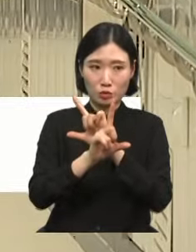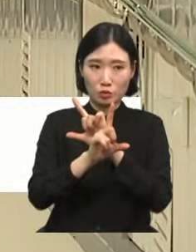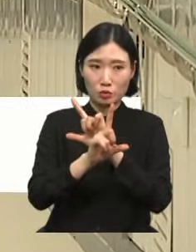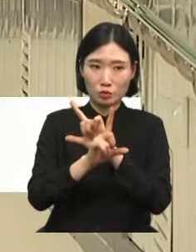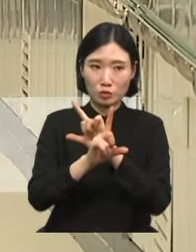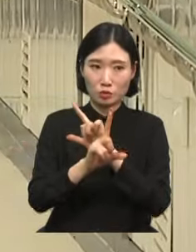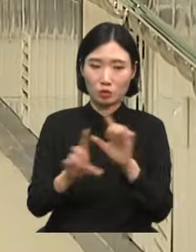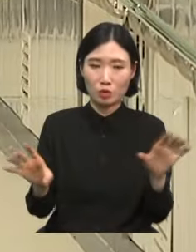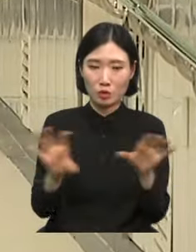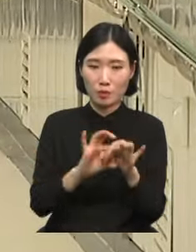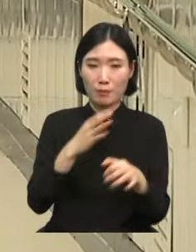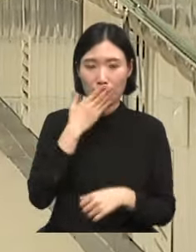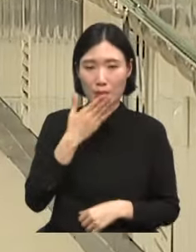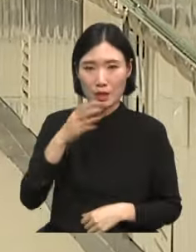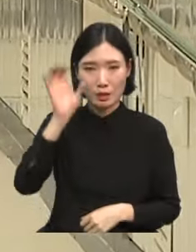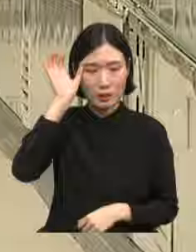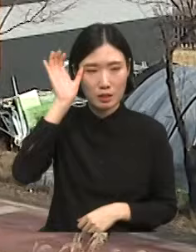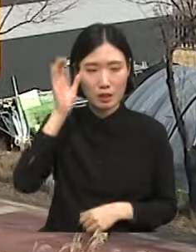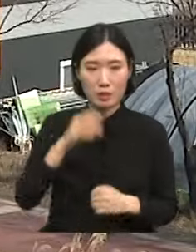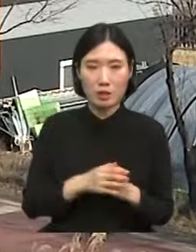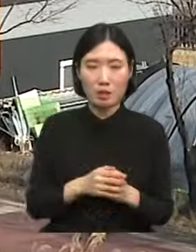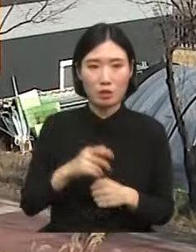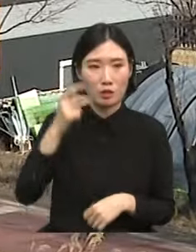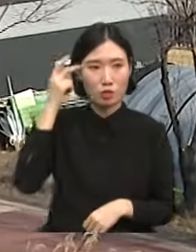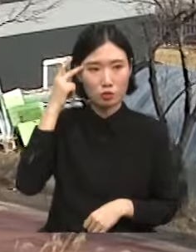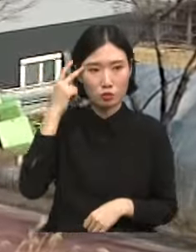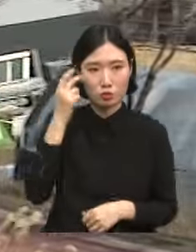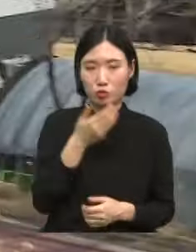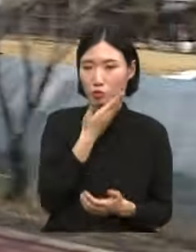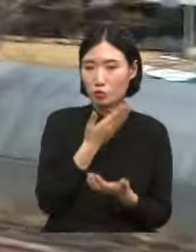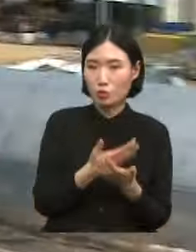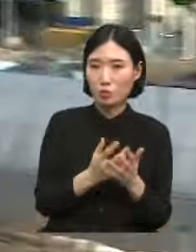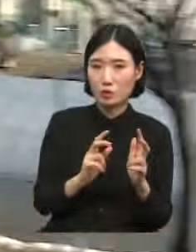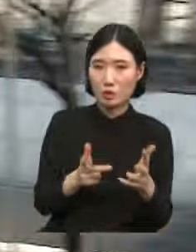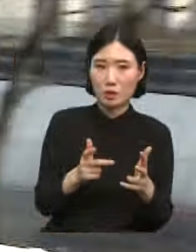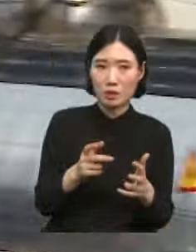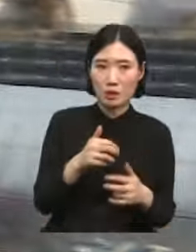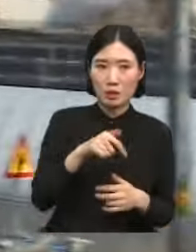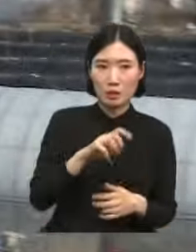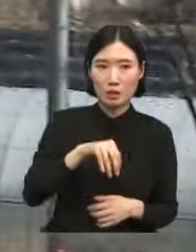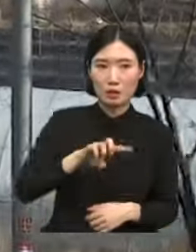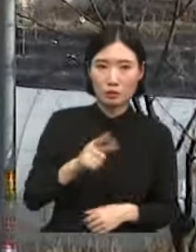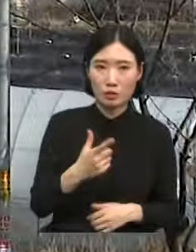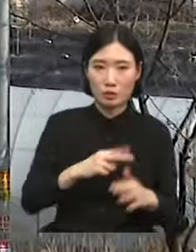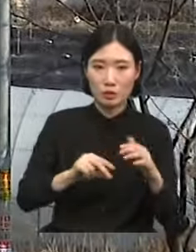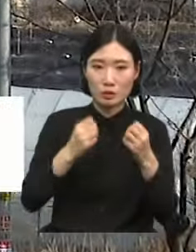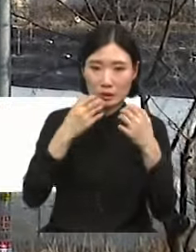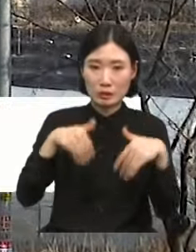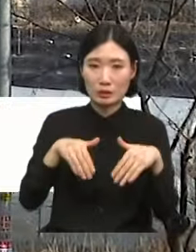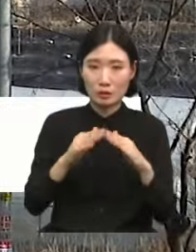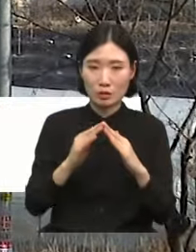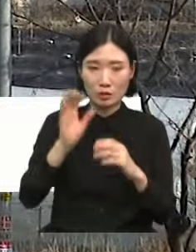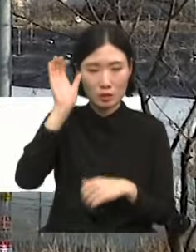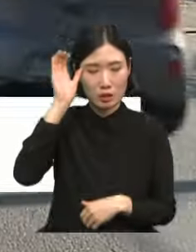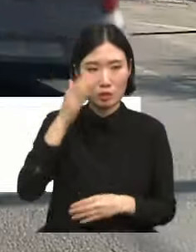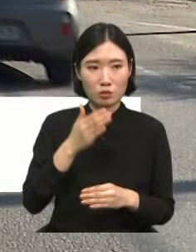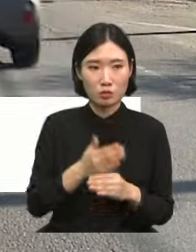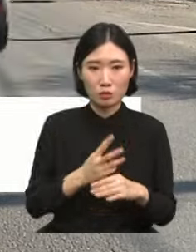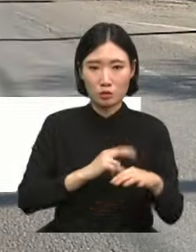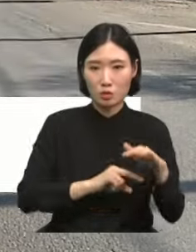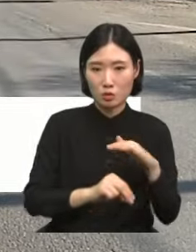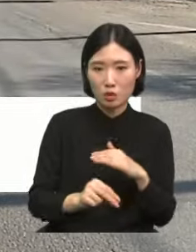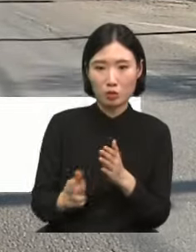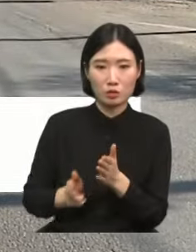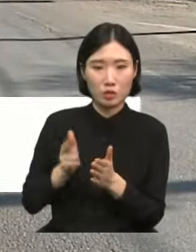효과가 기대됩니다. 여기에 여주시의 경우는 숙원 사업이었던 강천역 신설에 기대를 모으고 있습니다.